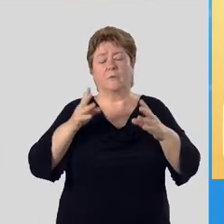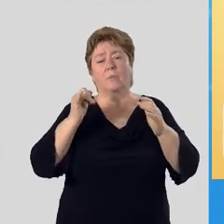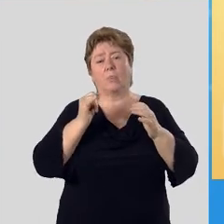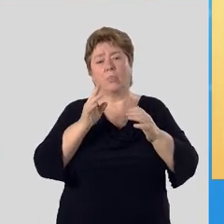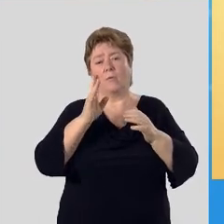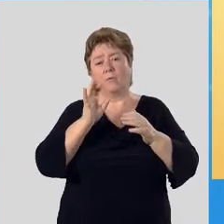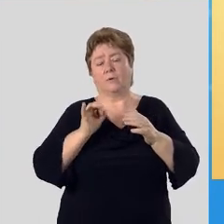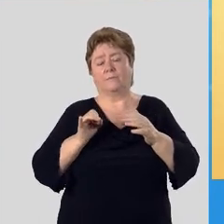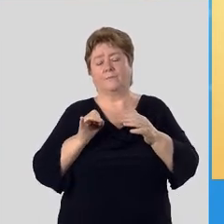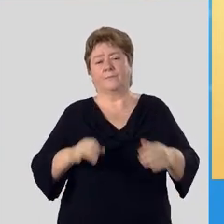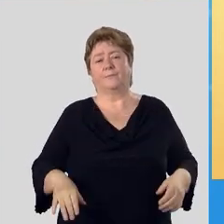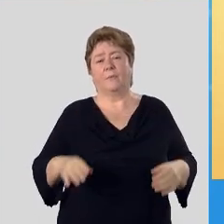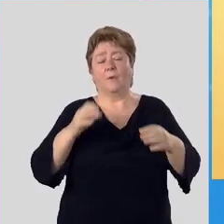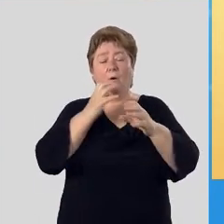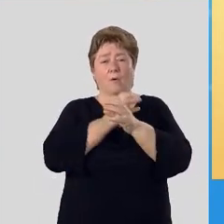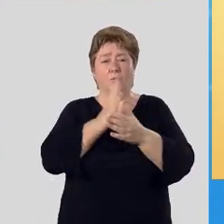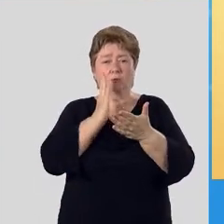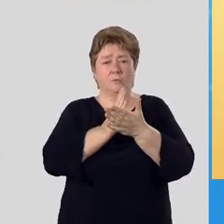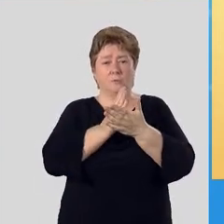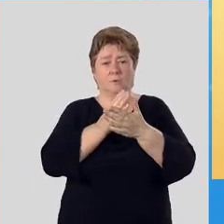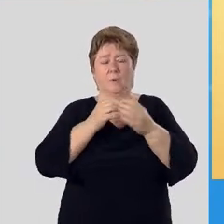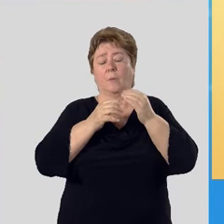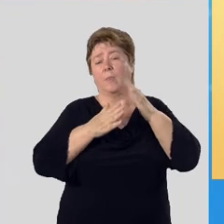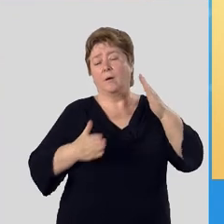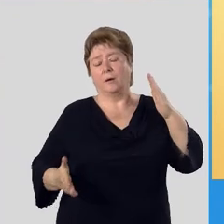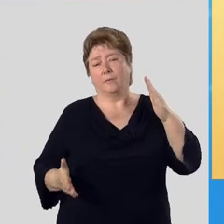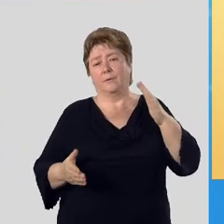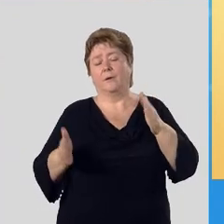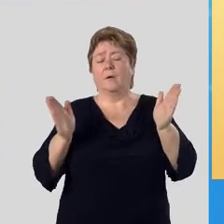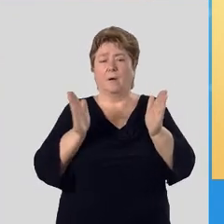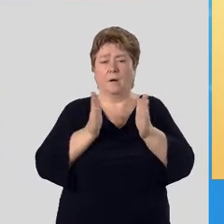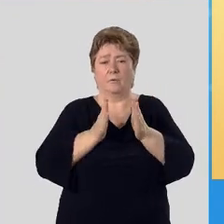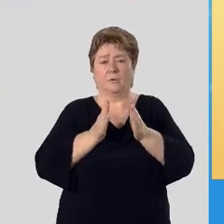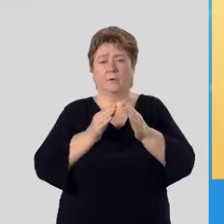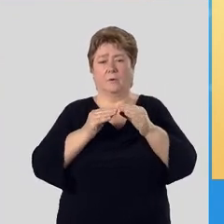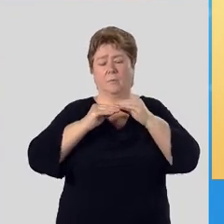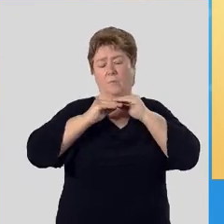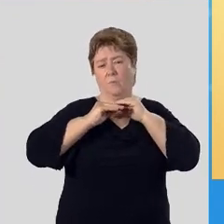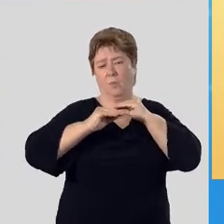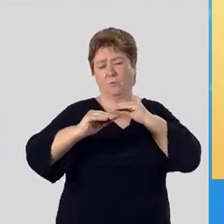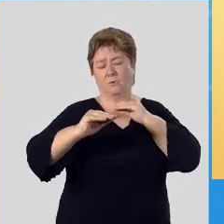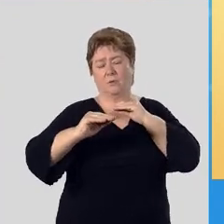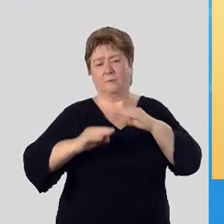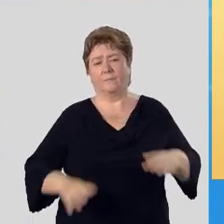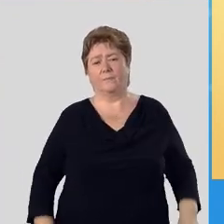ногах. Кости бывают длинные, короткие и